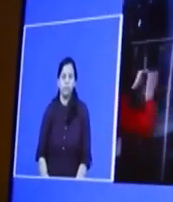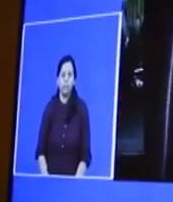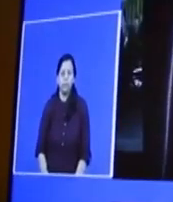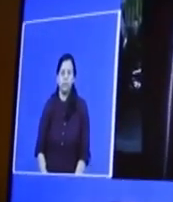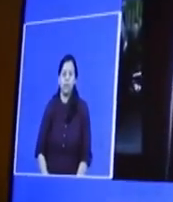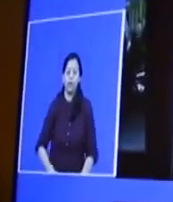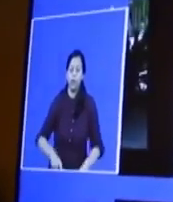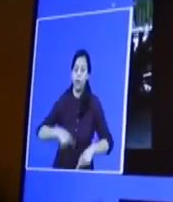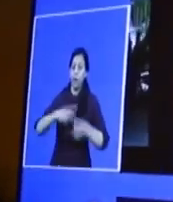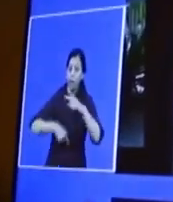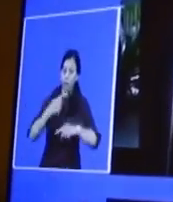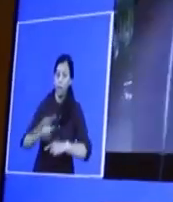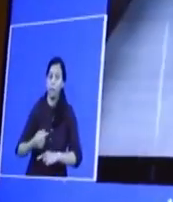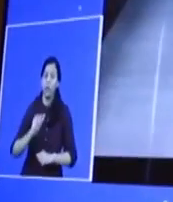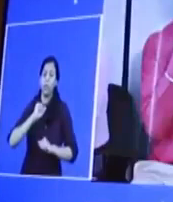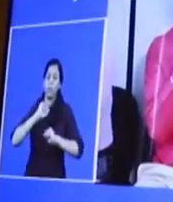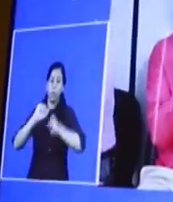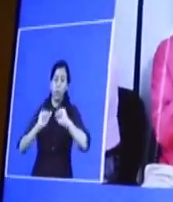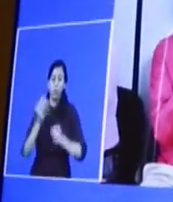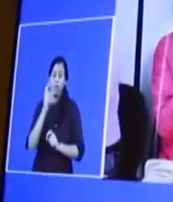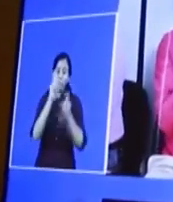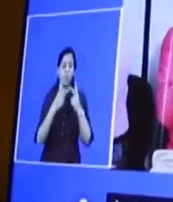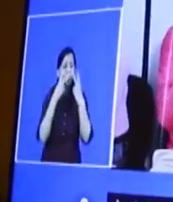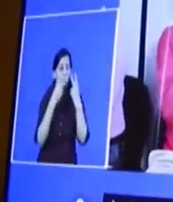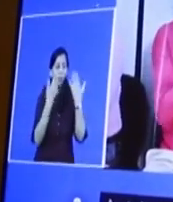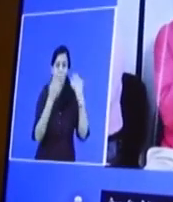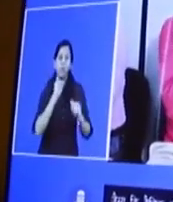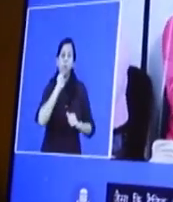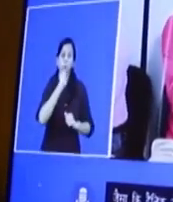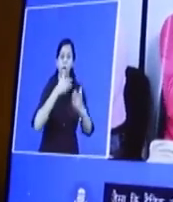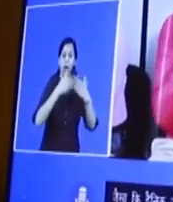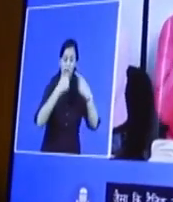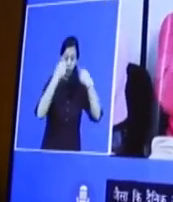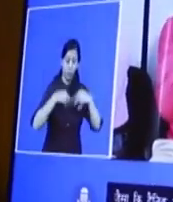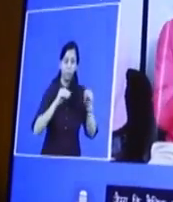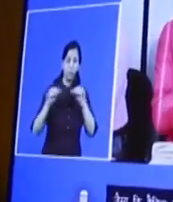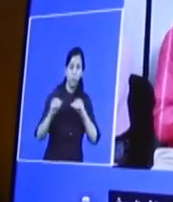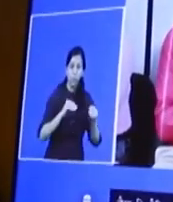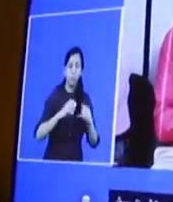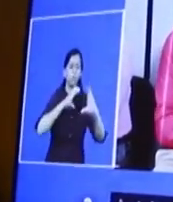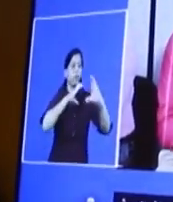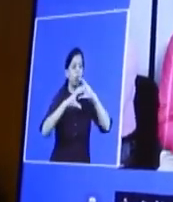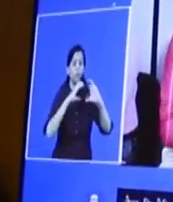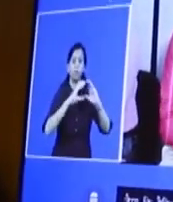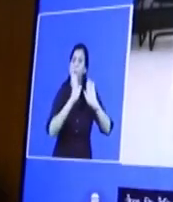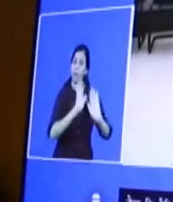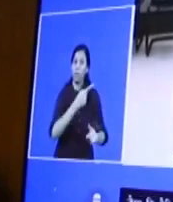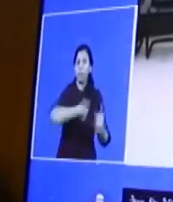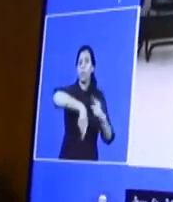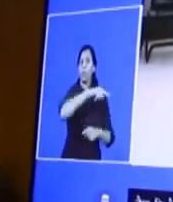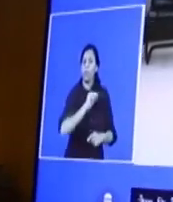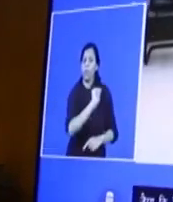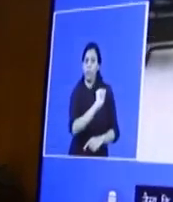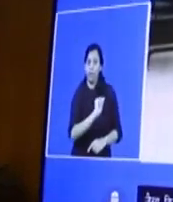जैसा कि दैनिक जीवन की दिनचर्या में आपने कुछ व्यक्तियों को अपने हाथों और शरीर के माध्यम से संवाद करते हुए देखा ही